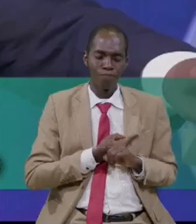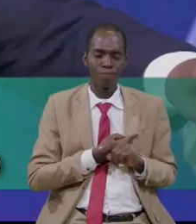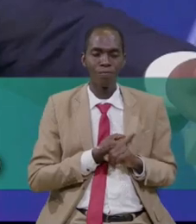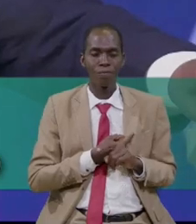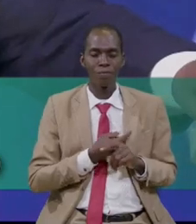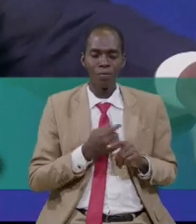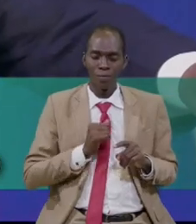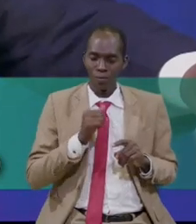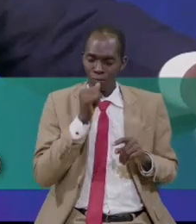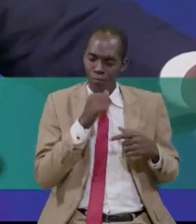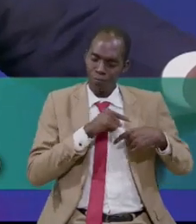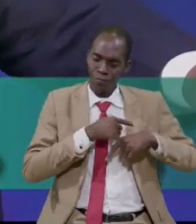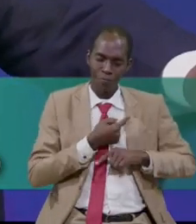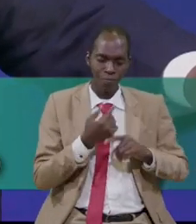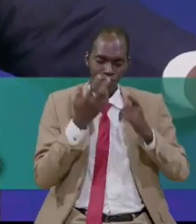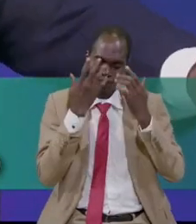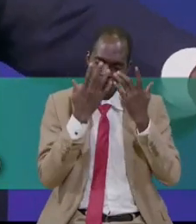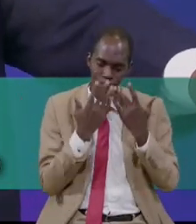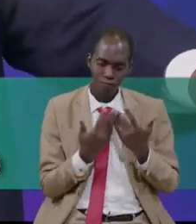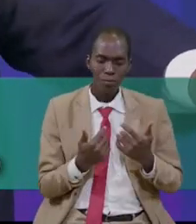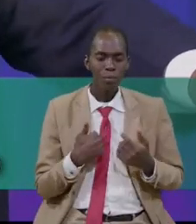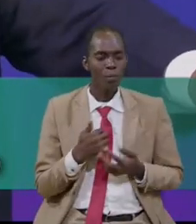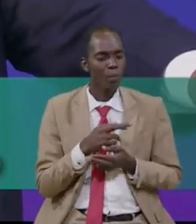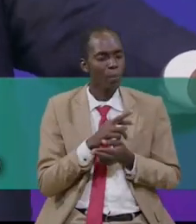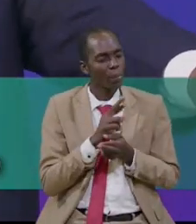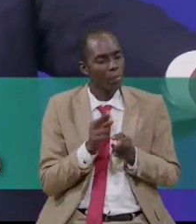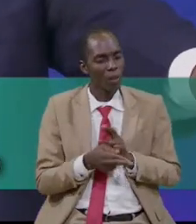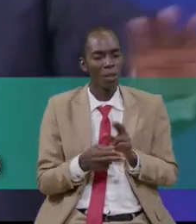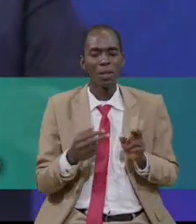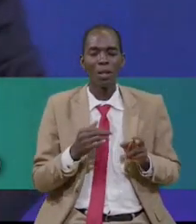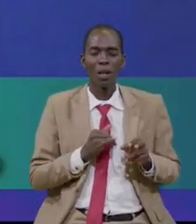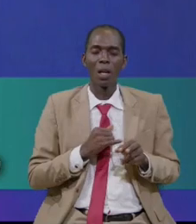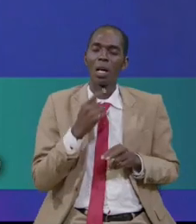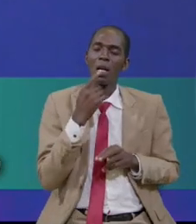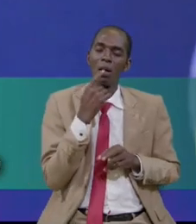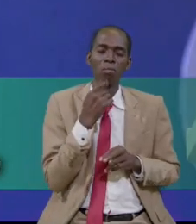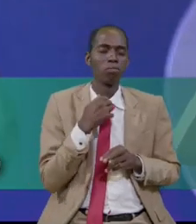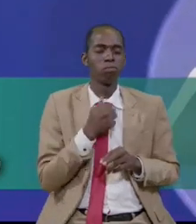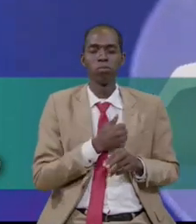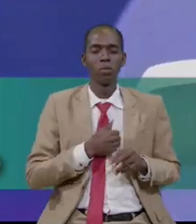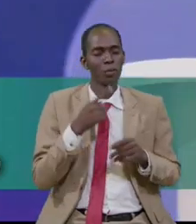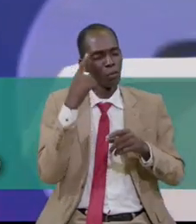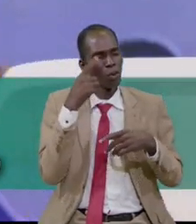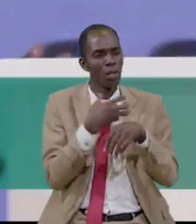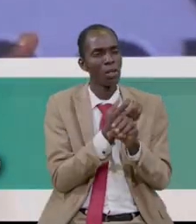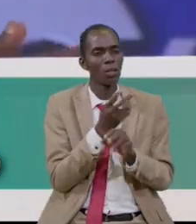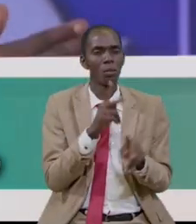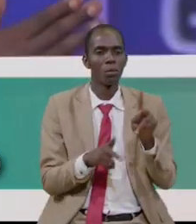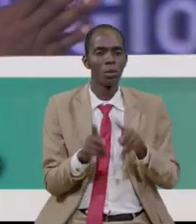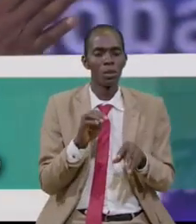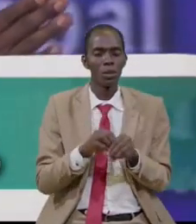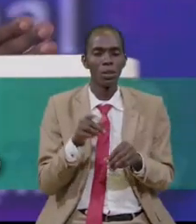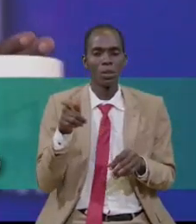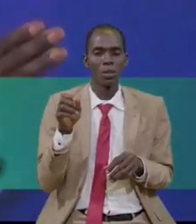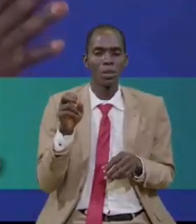attristé, je me repens, je regrette de les avoir créés. En Genèse chapitre 6.